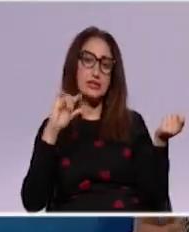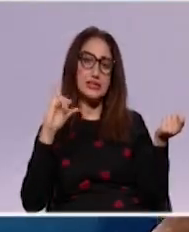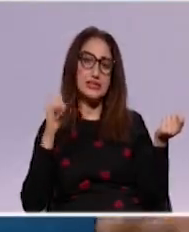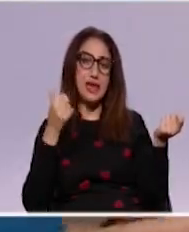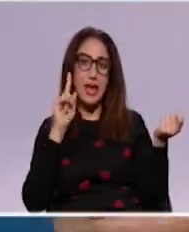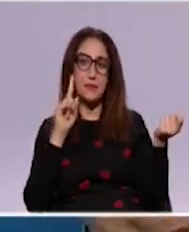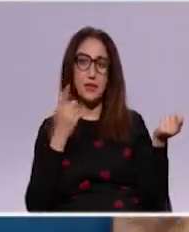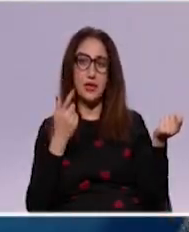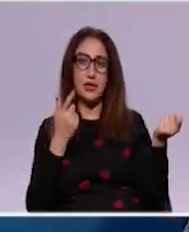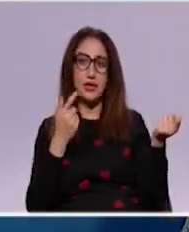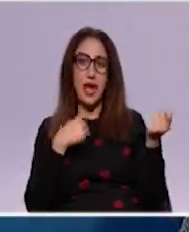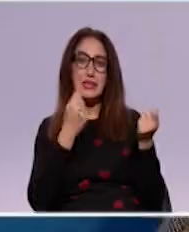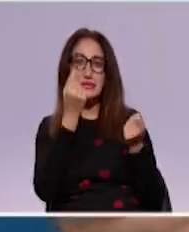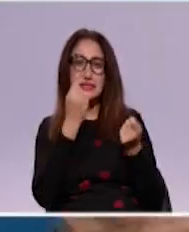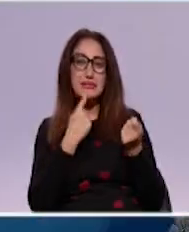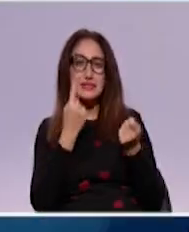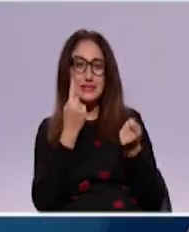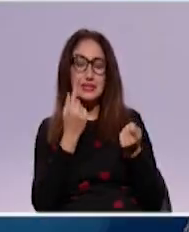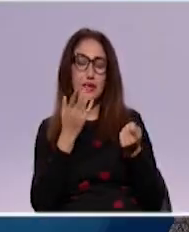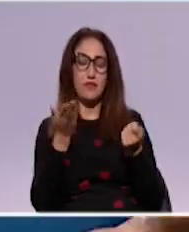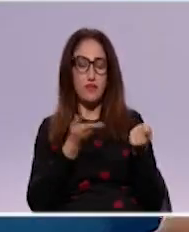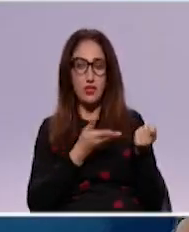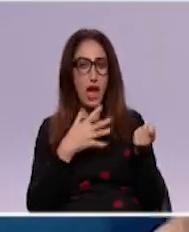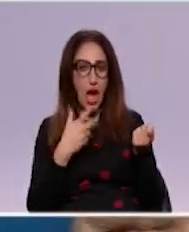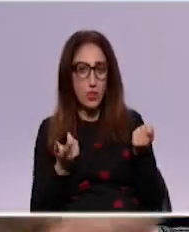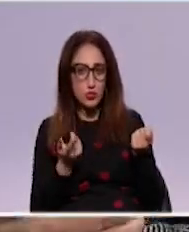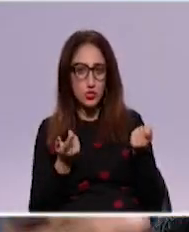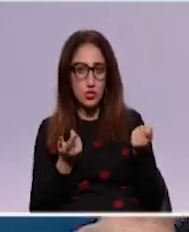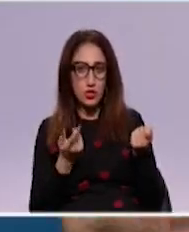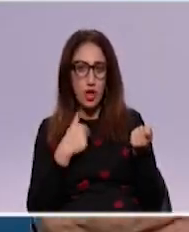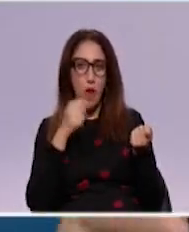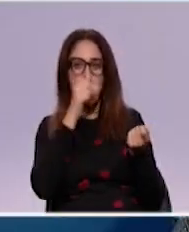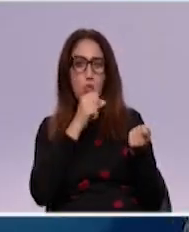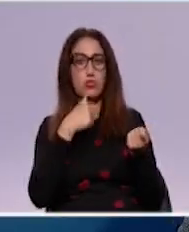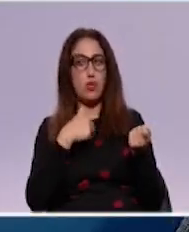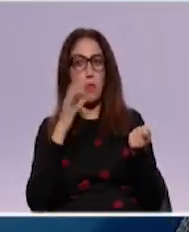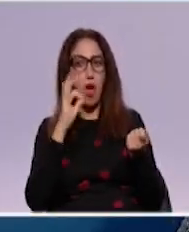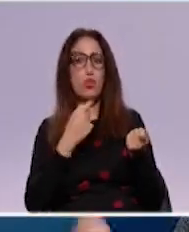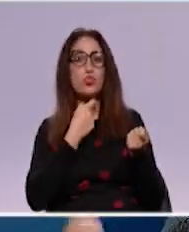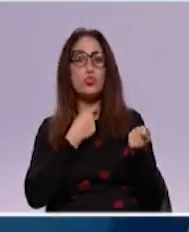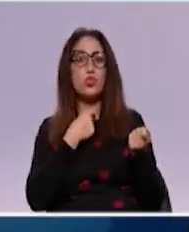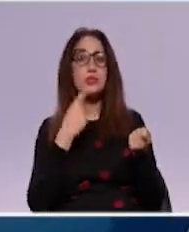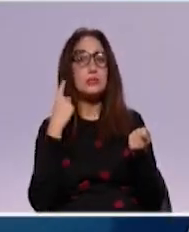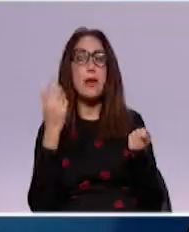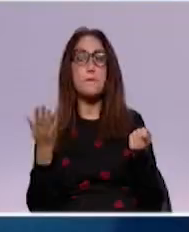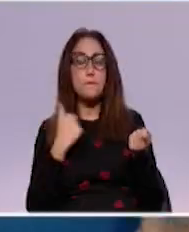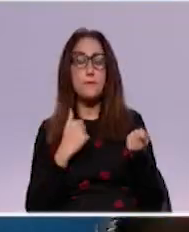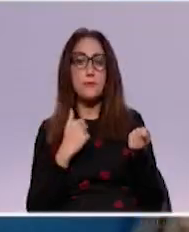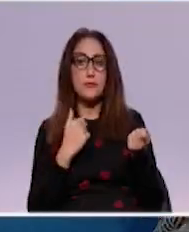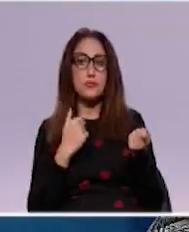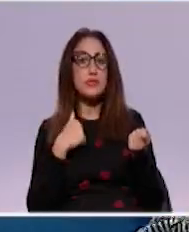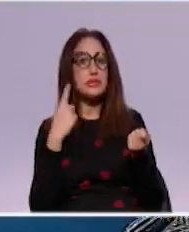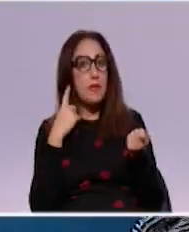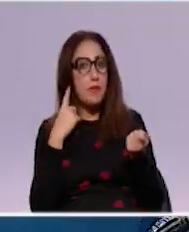خير؟ قال لي انا عايزك دقيقه. اتفضل. خير؟ قال لي انا مطر وعايز ابقى